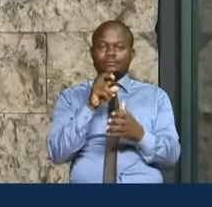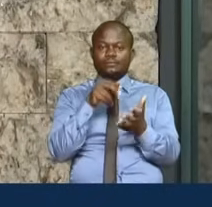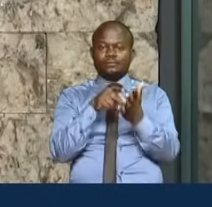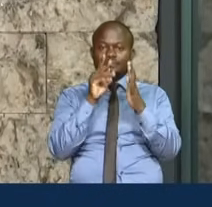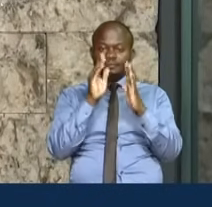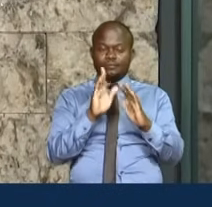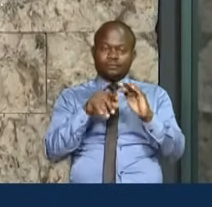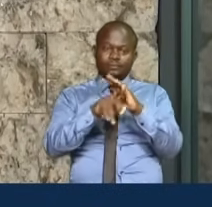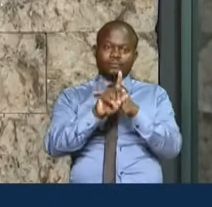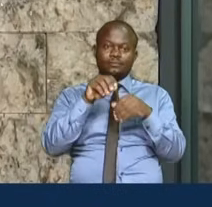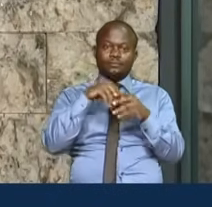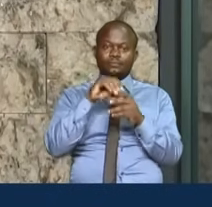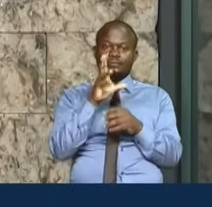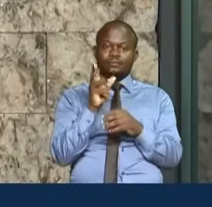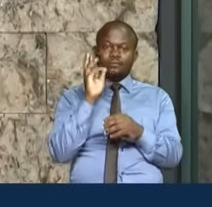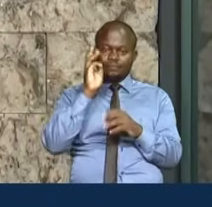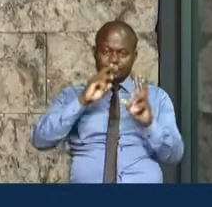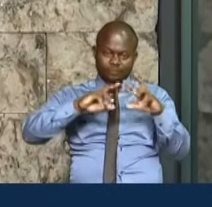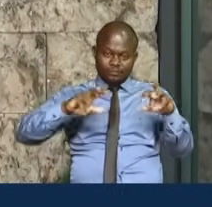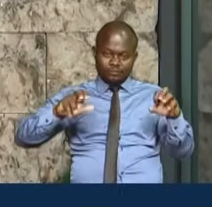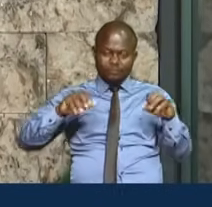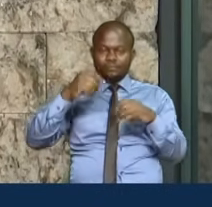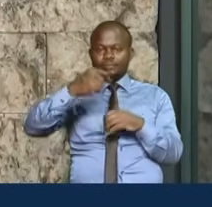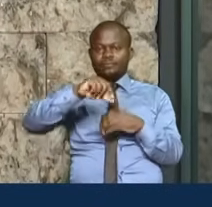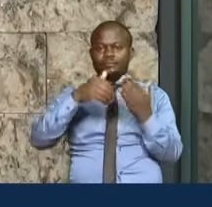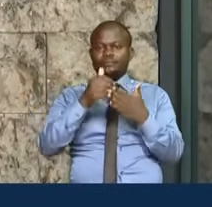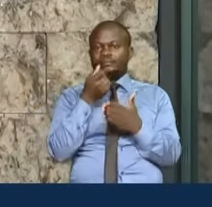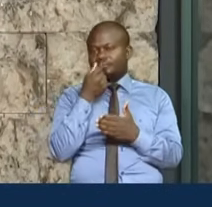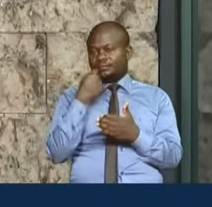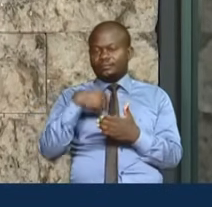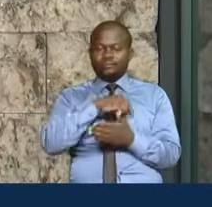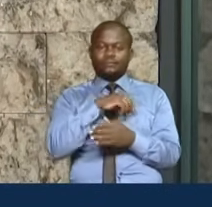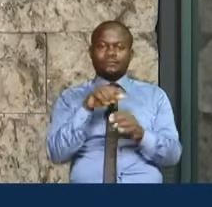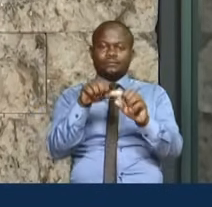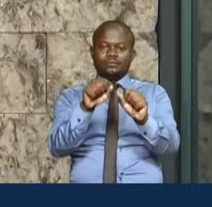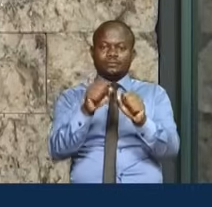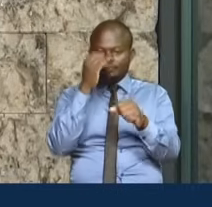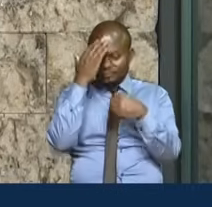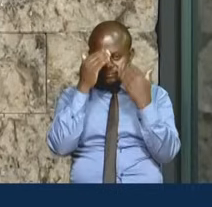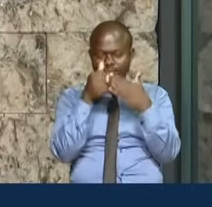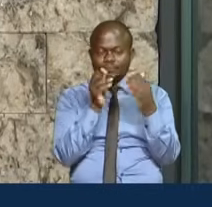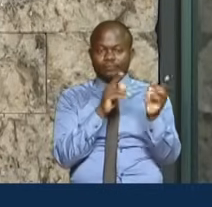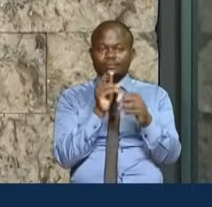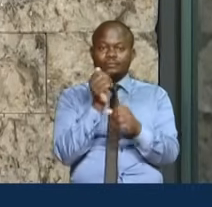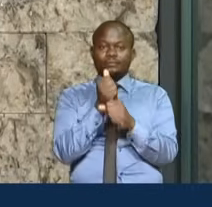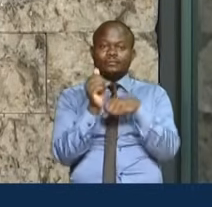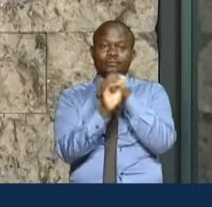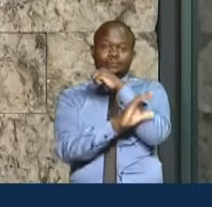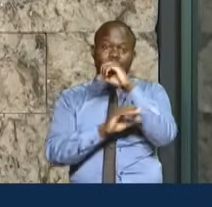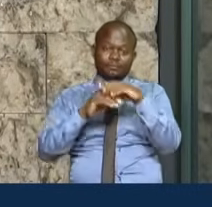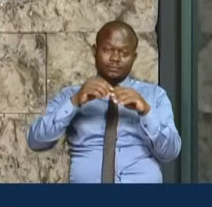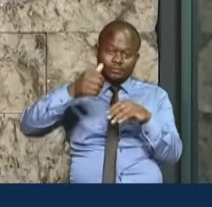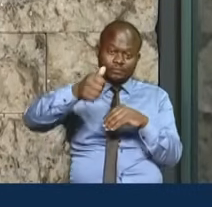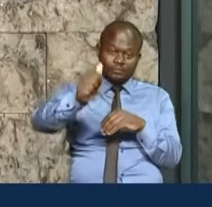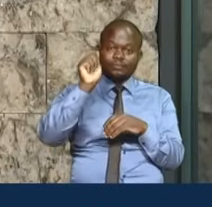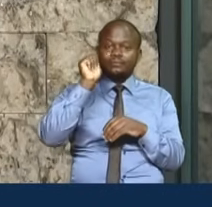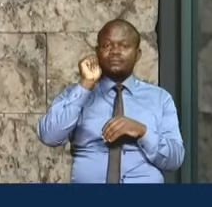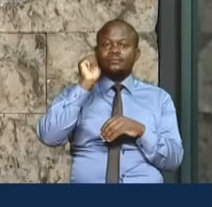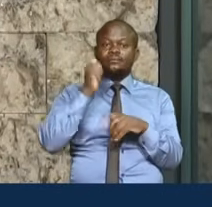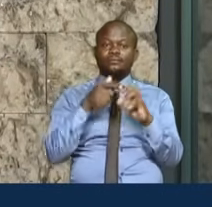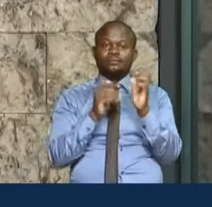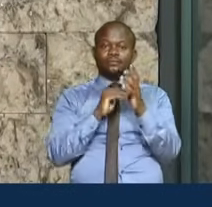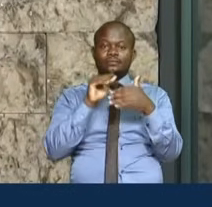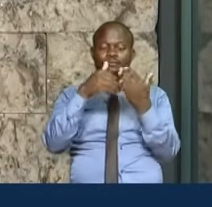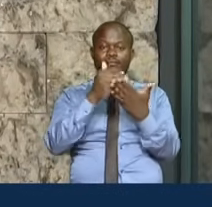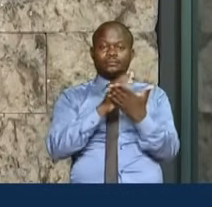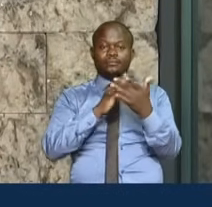yinjira kuri uyu mugabane ikazabisuzumwa ubuziranenge bw'imiti dufata, kuko ubu byakorwaga n'ibihugu gusa ku giti cyabyo, ariko rimwe na